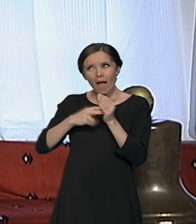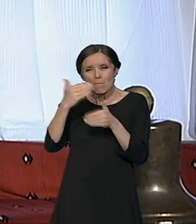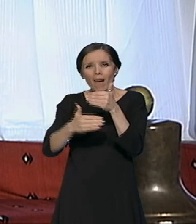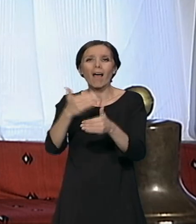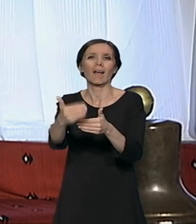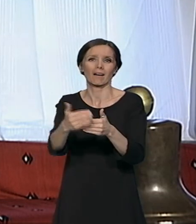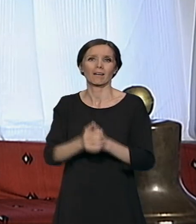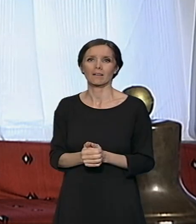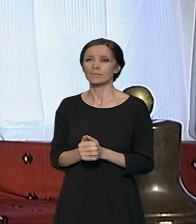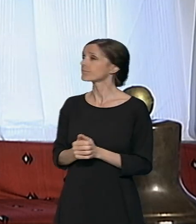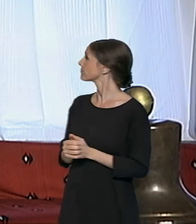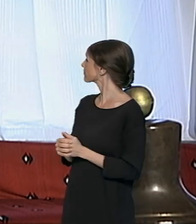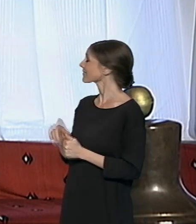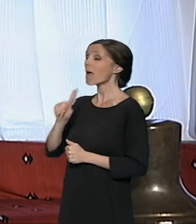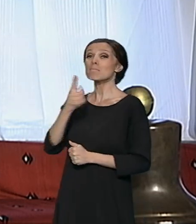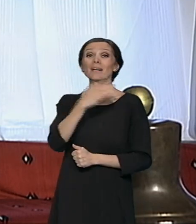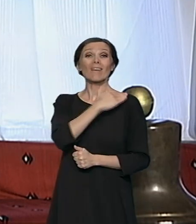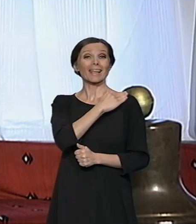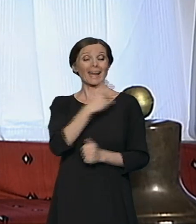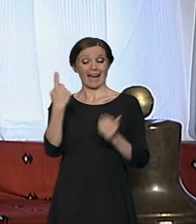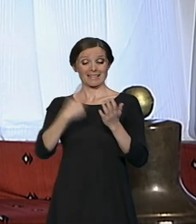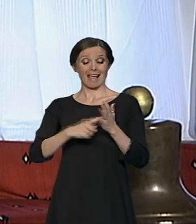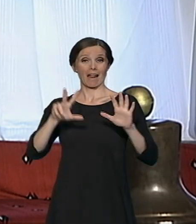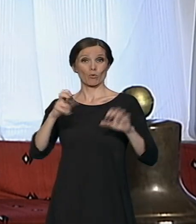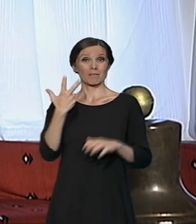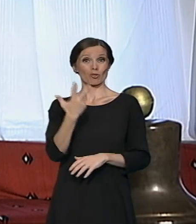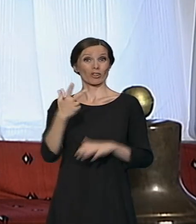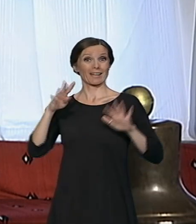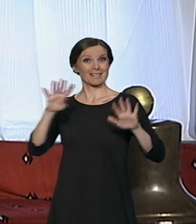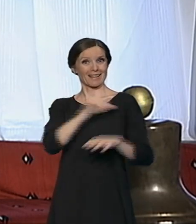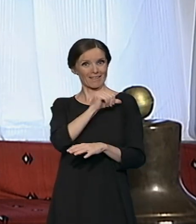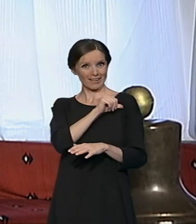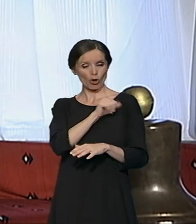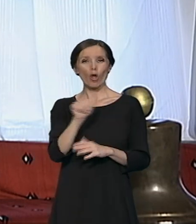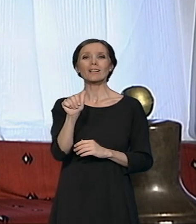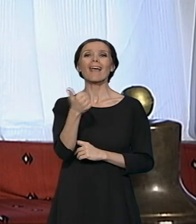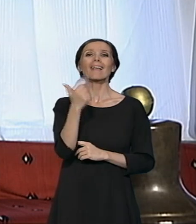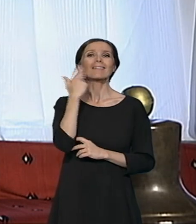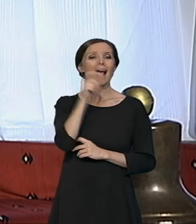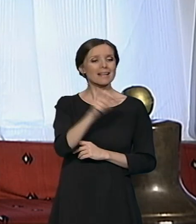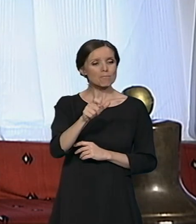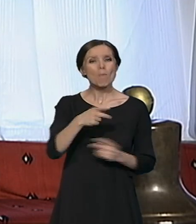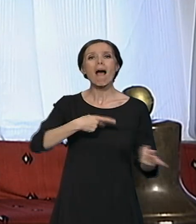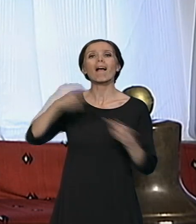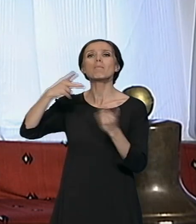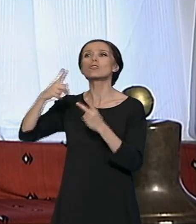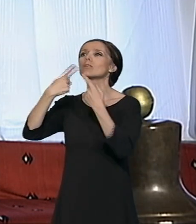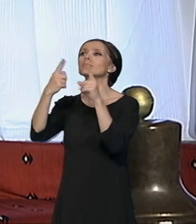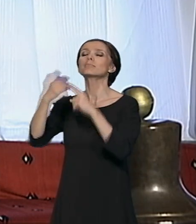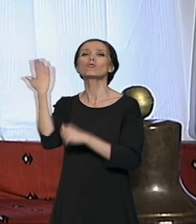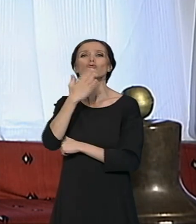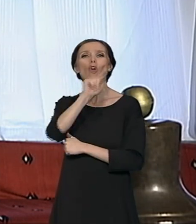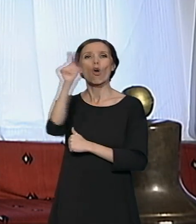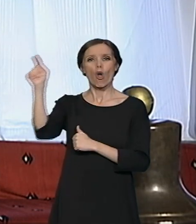1839. godine i reč je o 11 mladića koji su poslati na različite škole u Beč, potom u